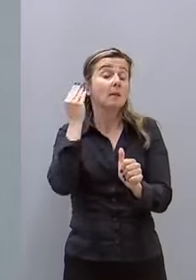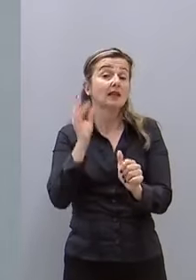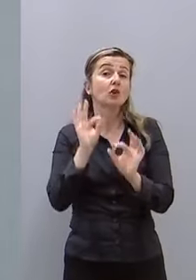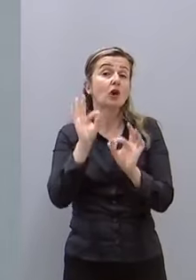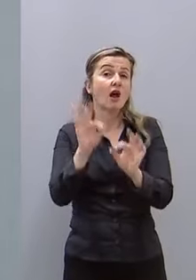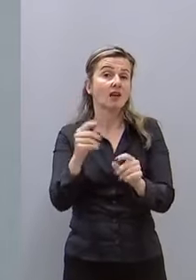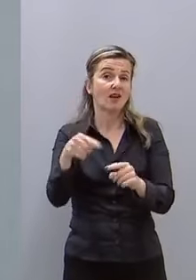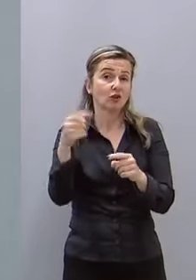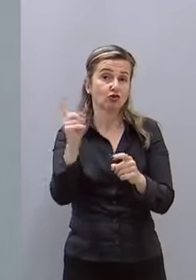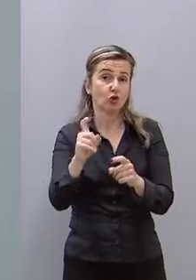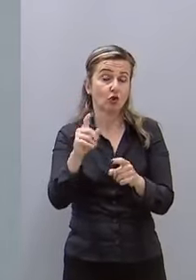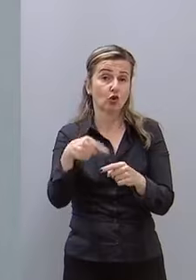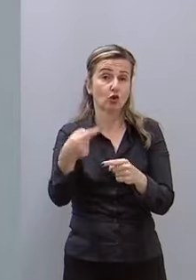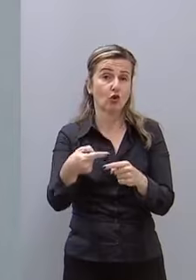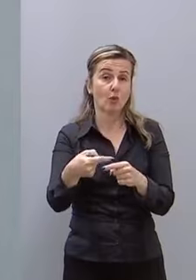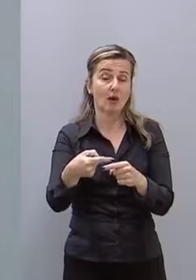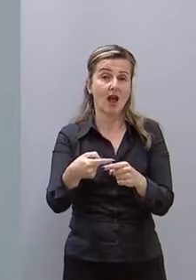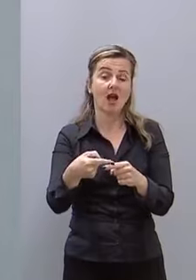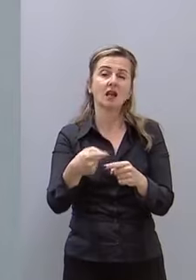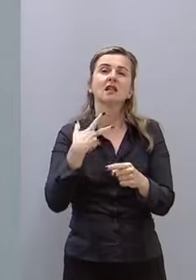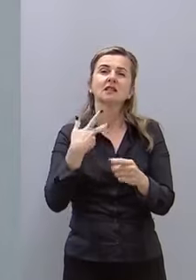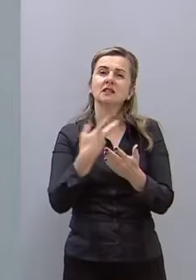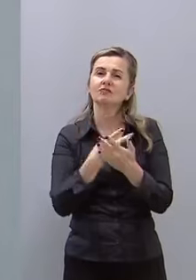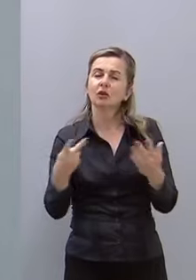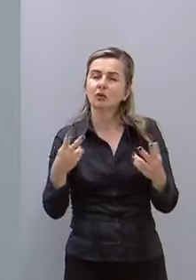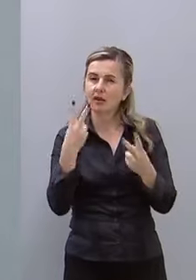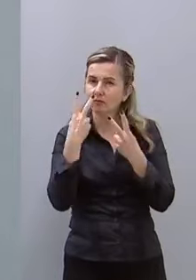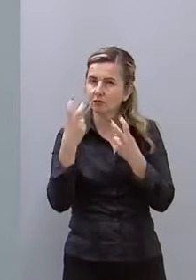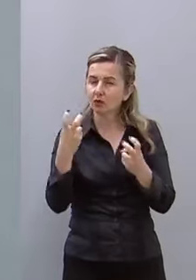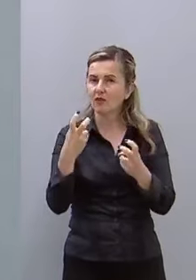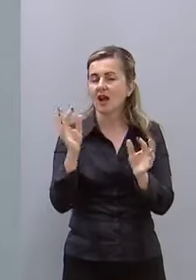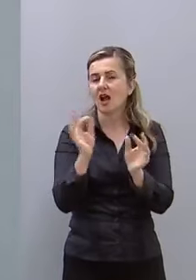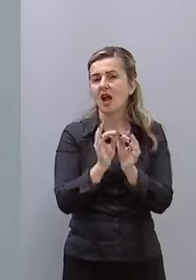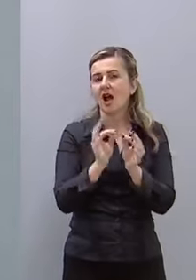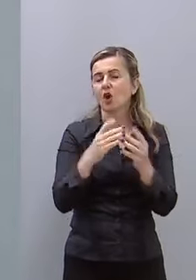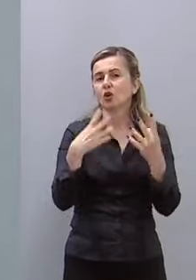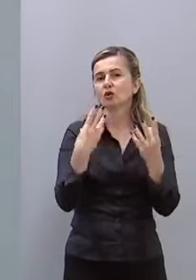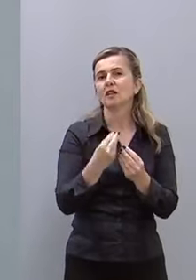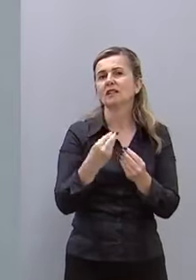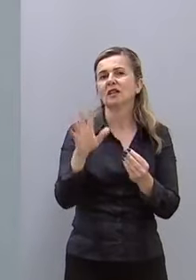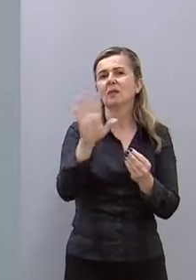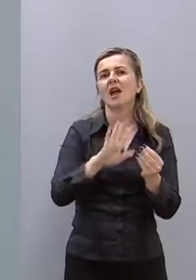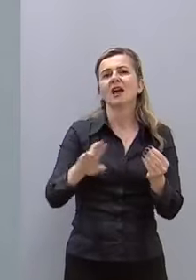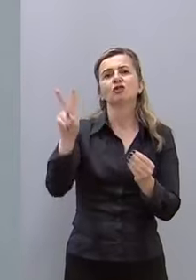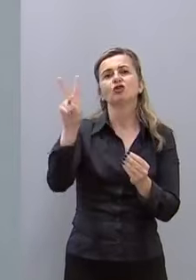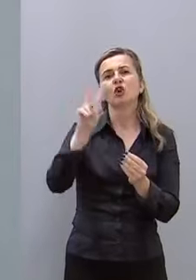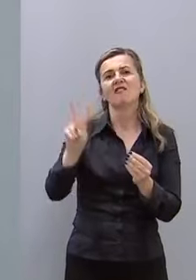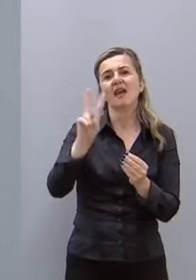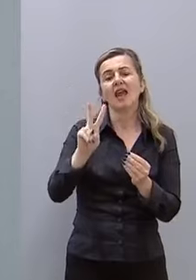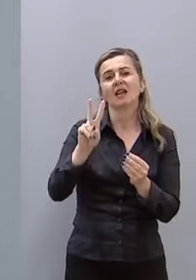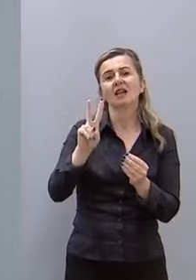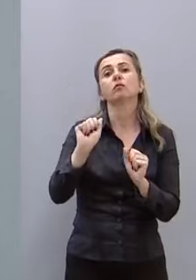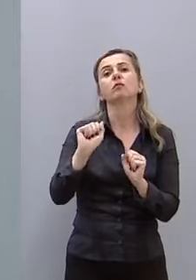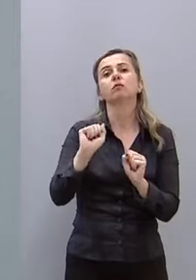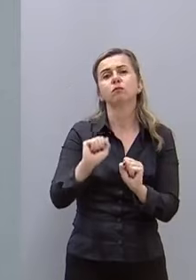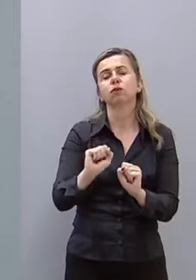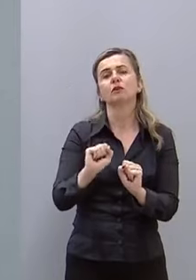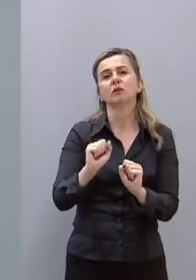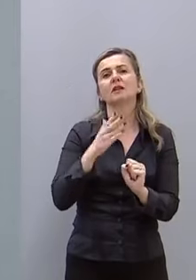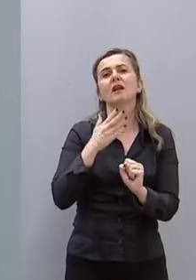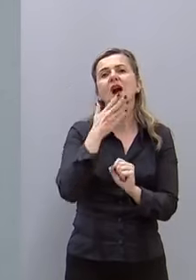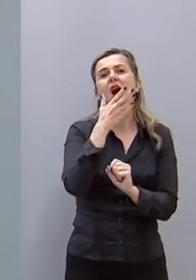domani stiamo cercando un accordo con la regione veneto per le la possibilità di